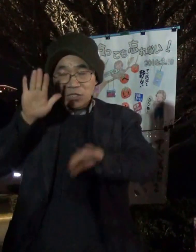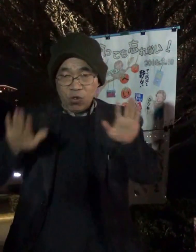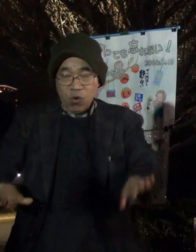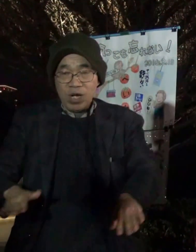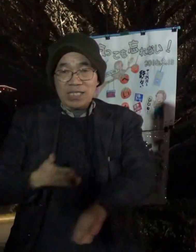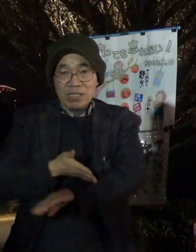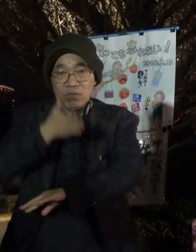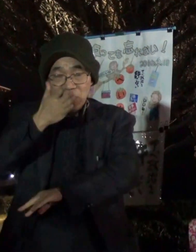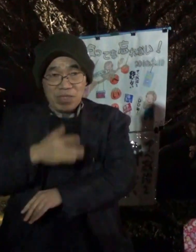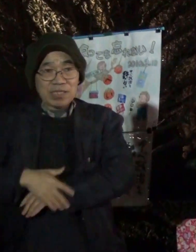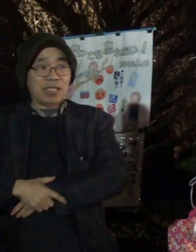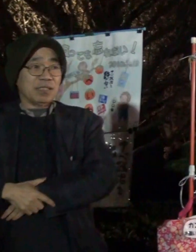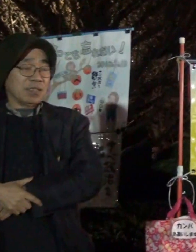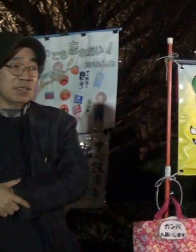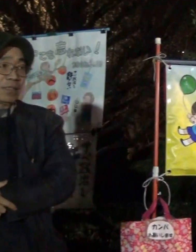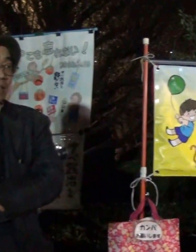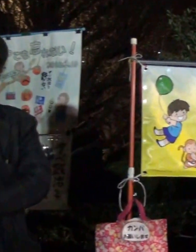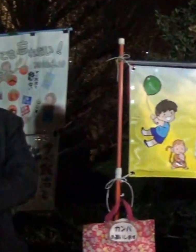ございました。